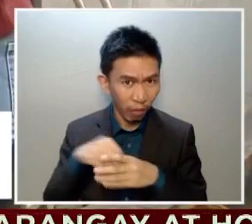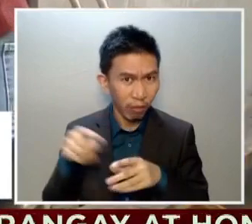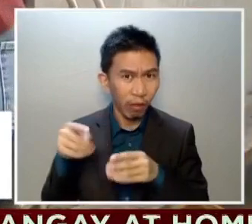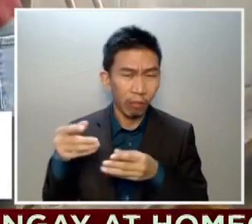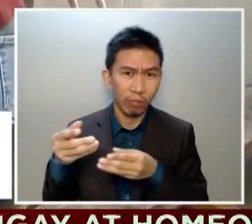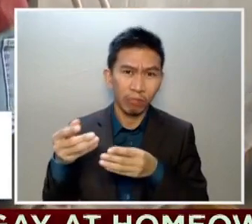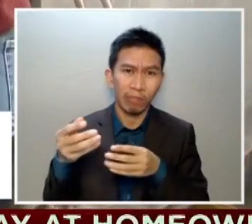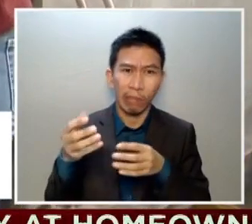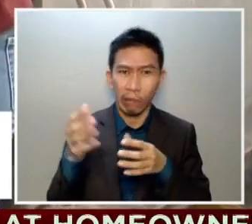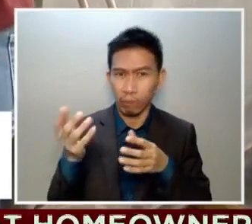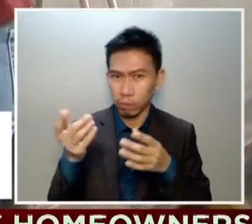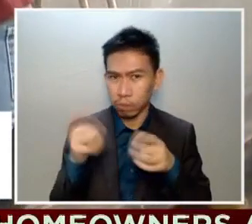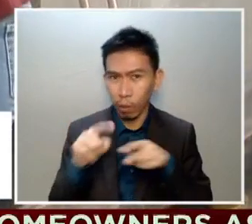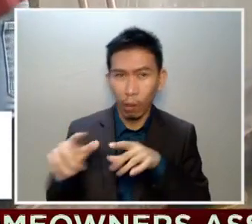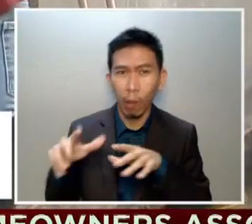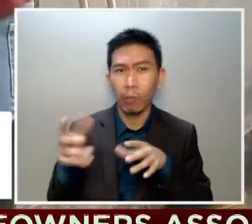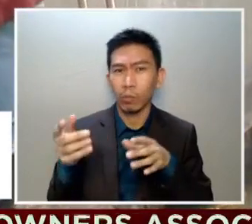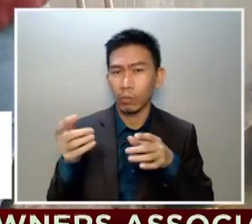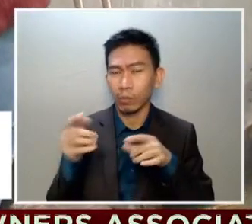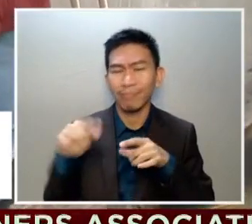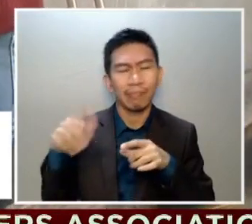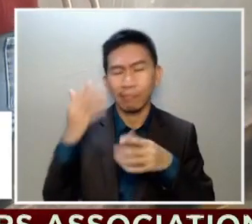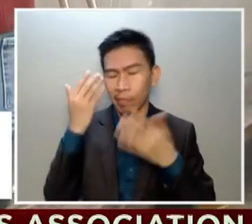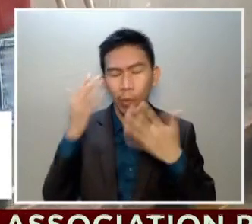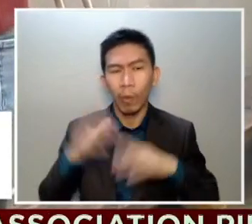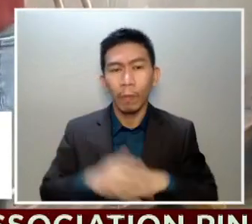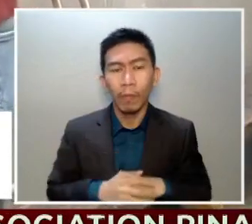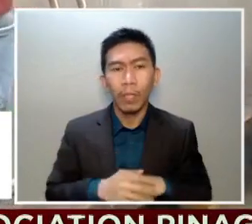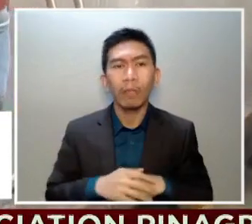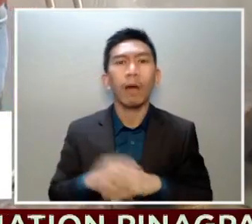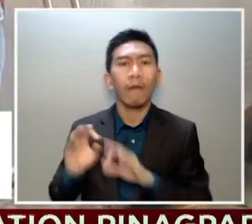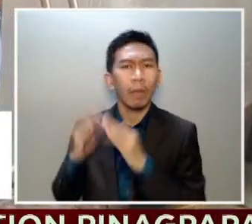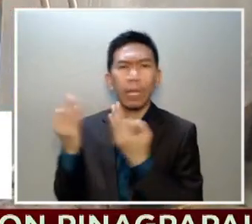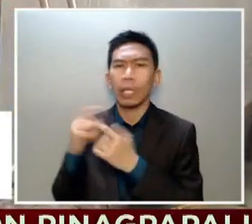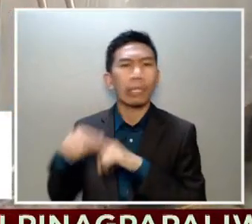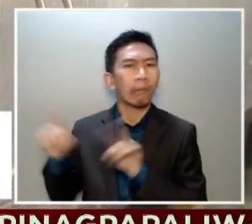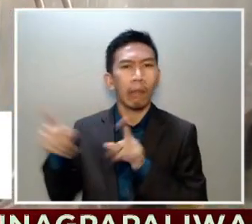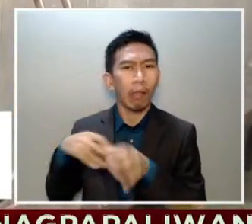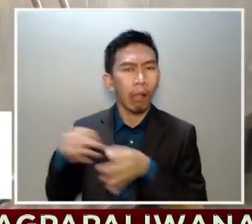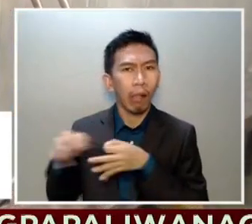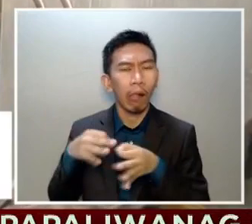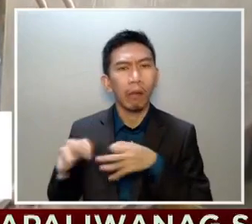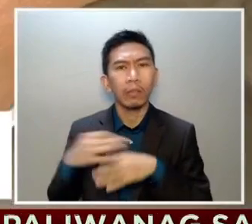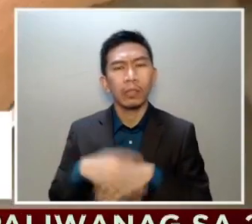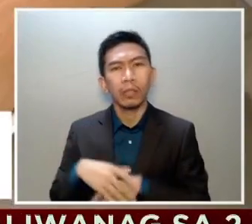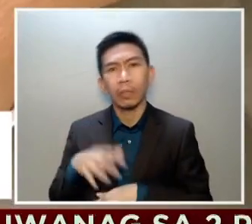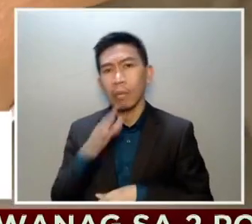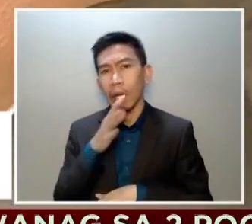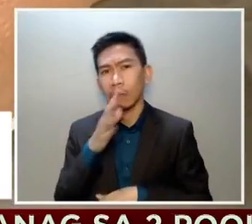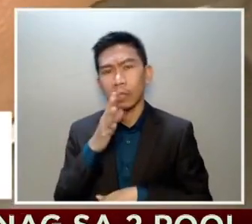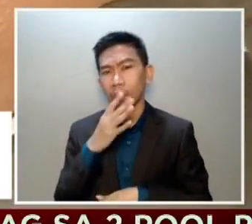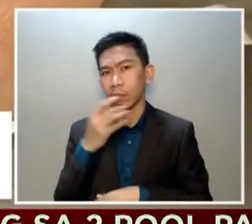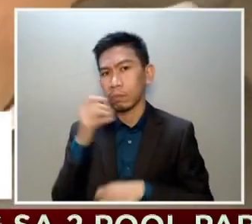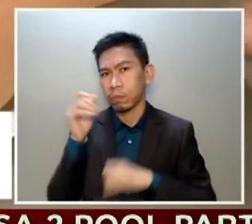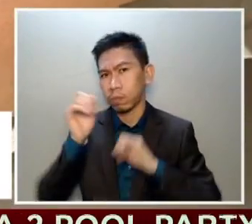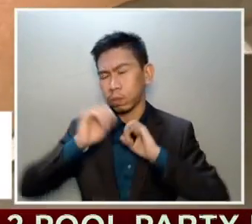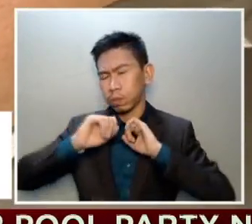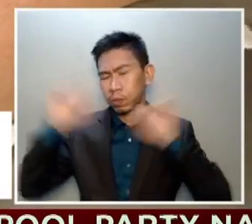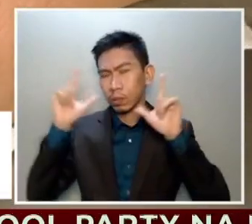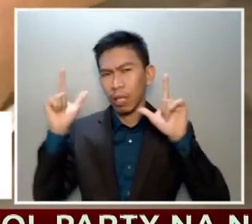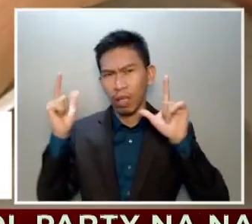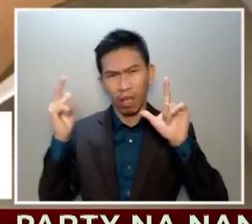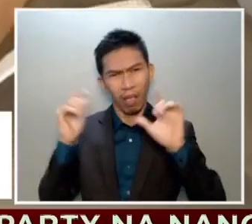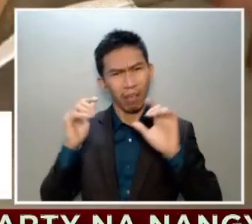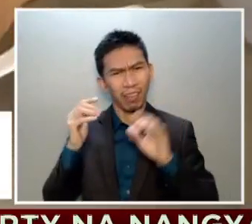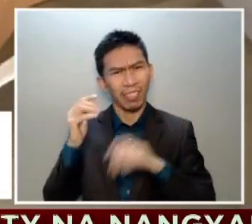ma-establish yung... Taliwas ito sa pahayag ng pamilya ng biktima. Hindi rin lubos maisip ni Nanay Helen kung paano nabaril ang